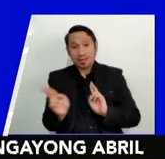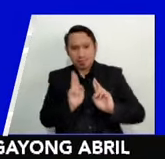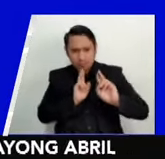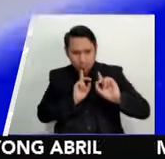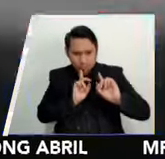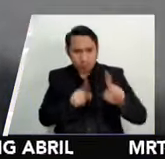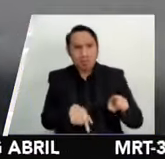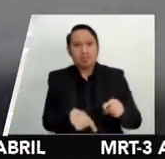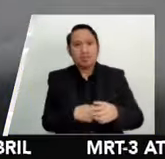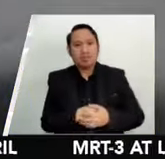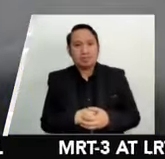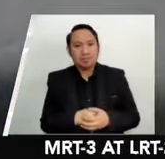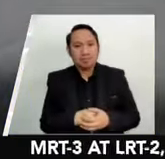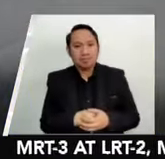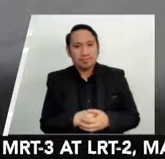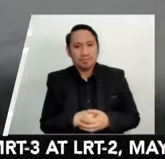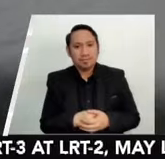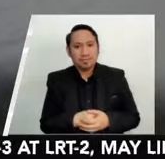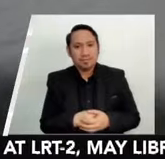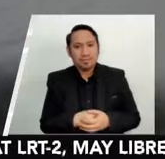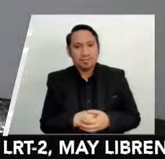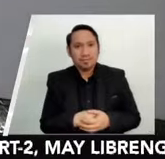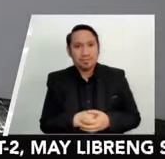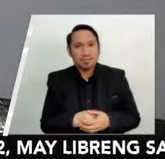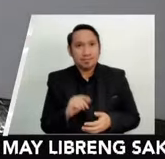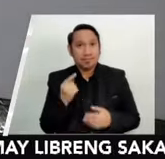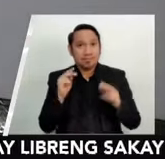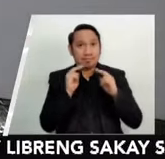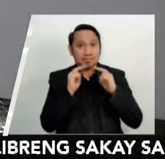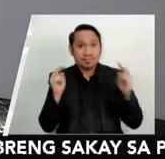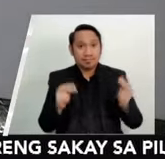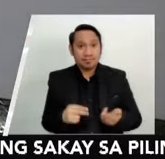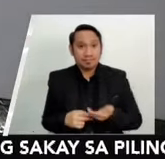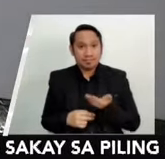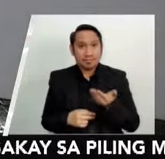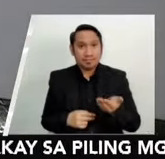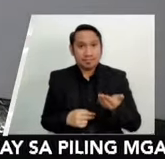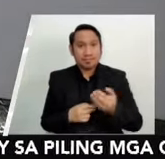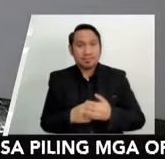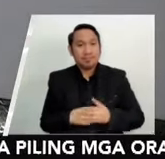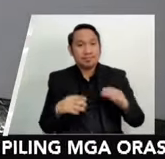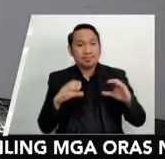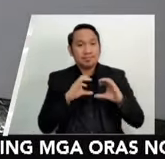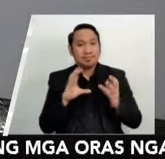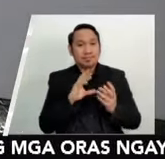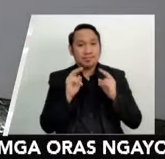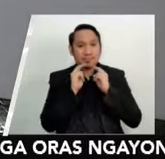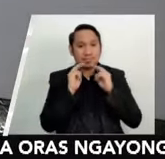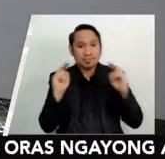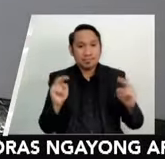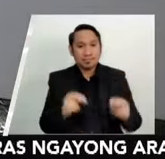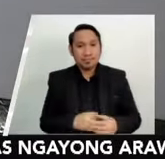forum. Ito ang unang balita sa Lima Refran para sa GMA Integrated News.